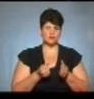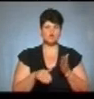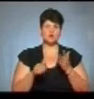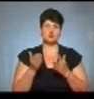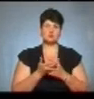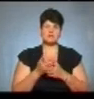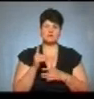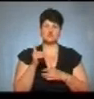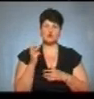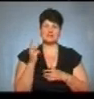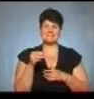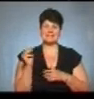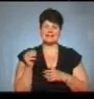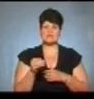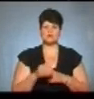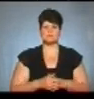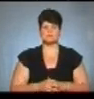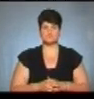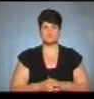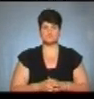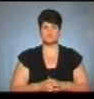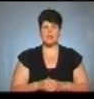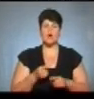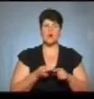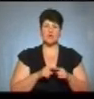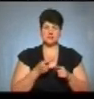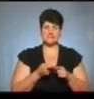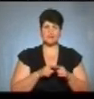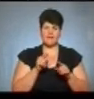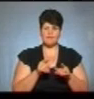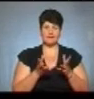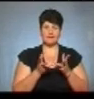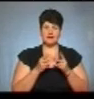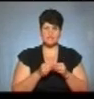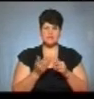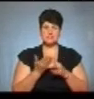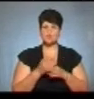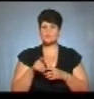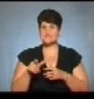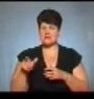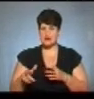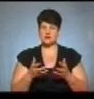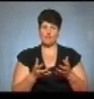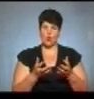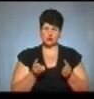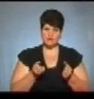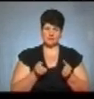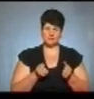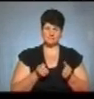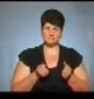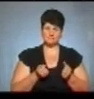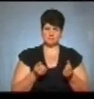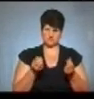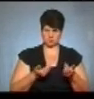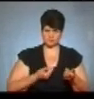субсидій була 130 тисяч. Отже, така кількість саме субсидіантів отримали у готівковій